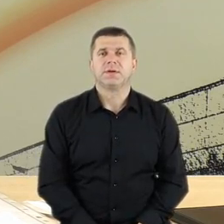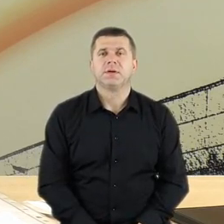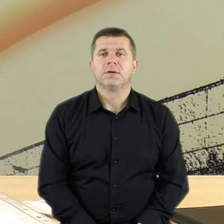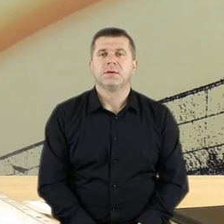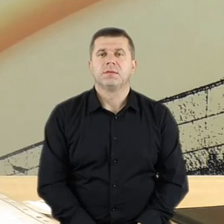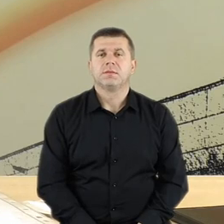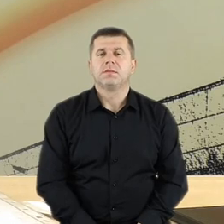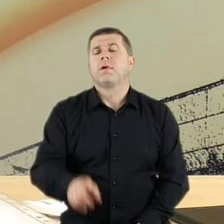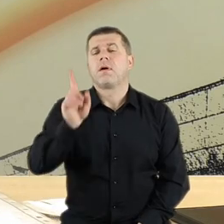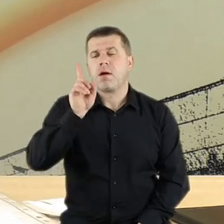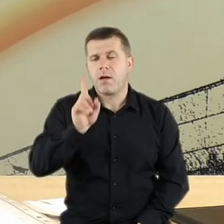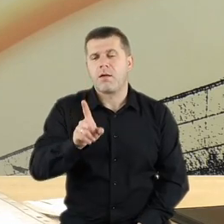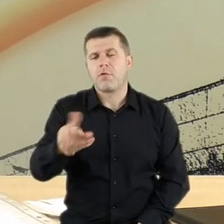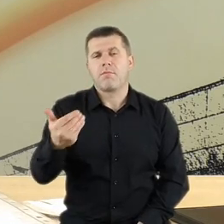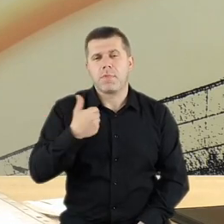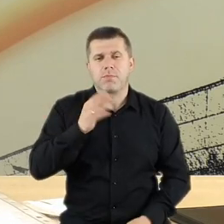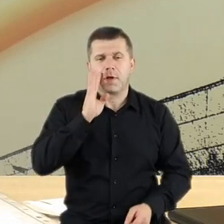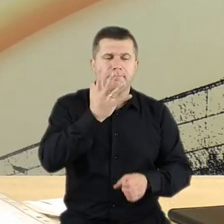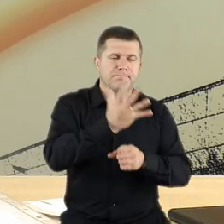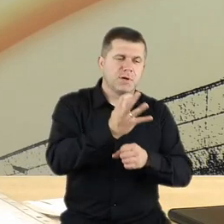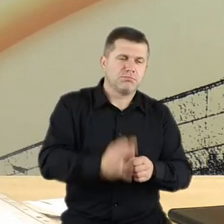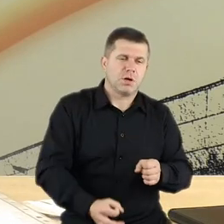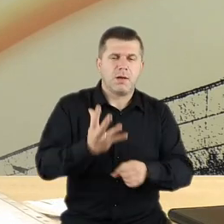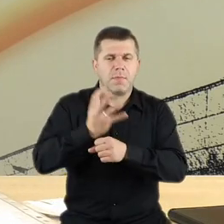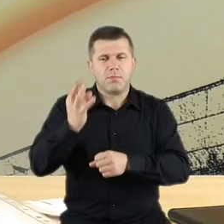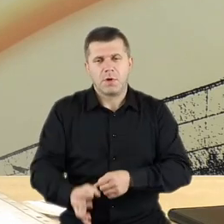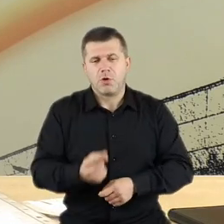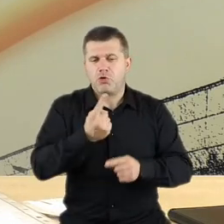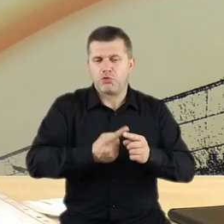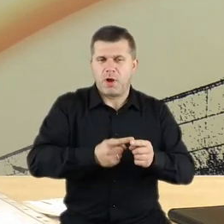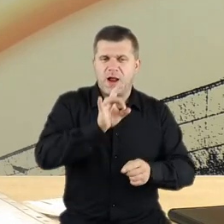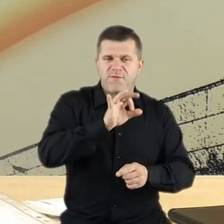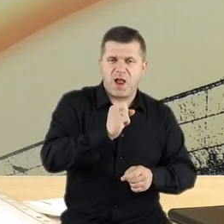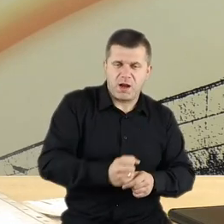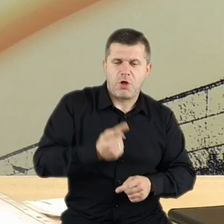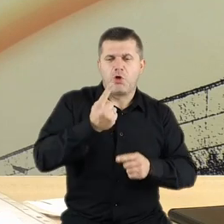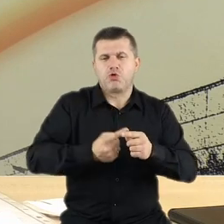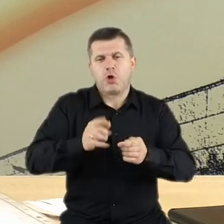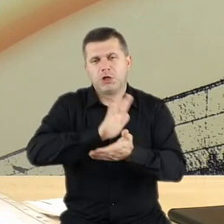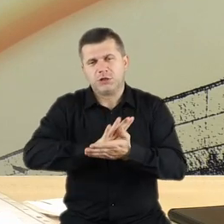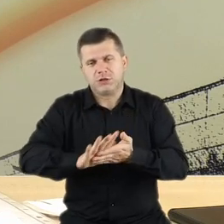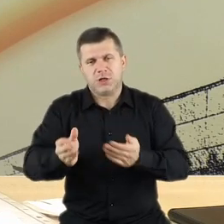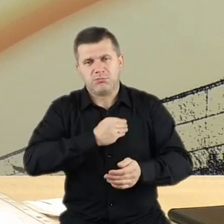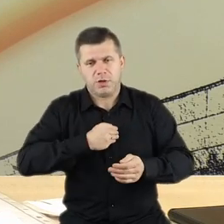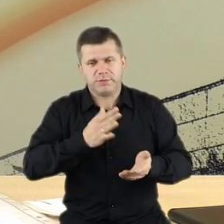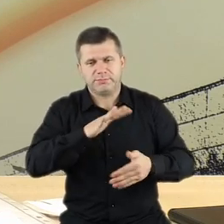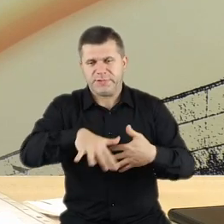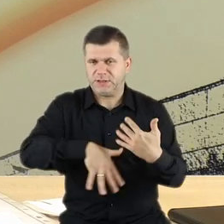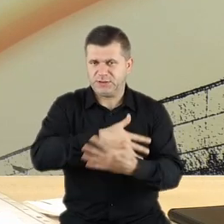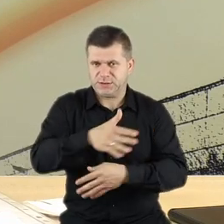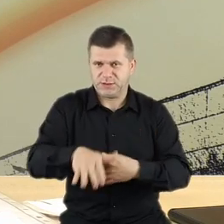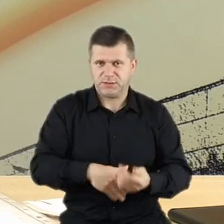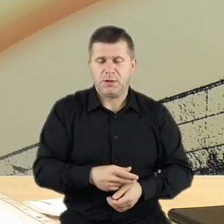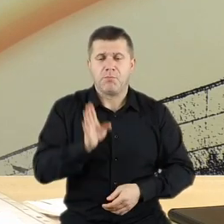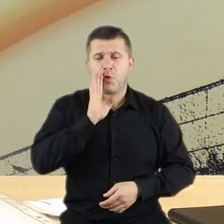mimo wszystko to było tak pół na pół trochę potrwa gwarą się mówiło trochę czystym polskim językiem to jak u mnie w domu